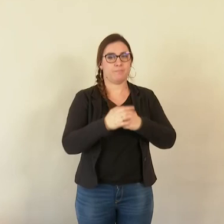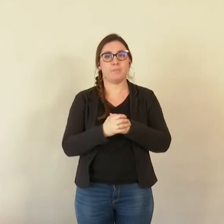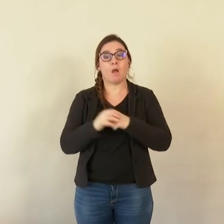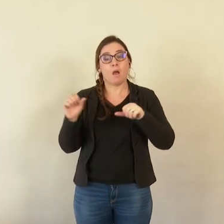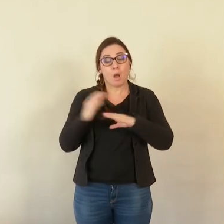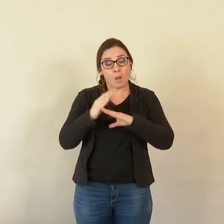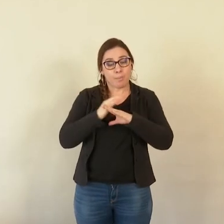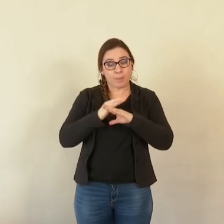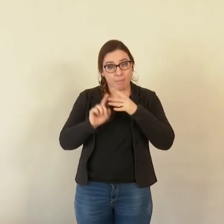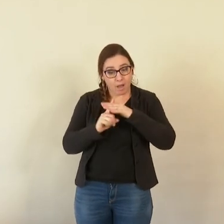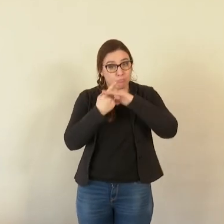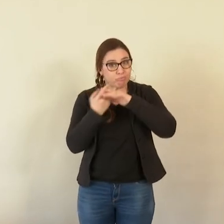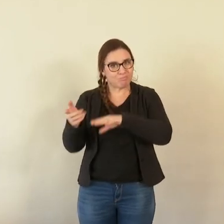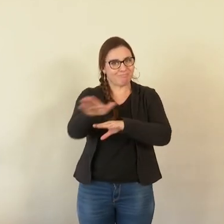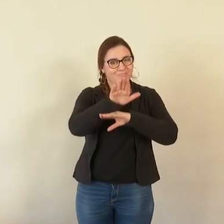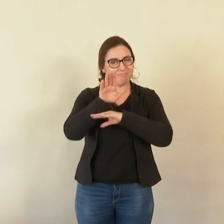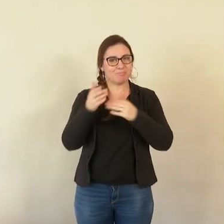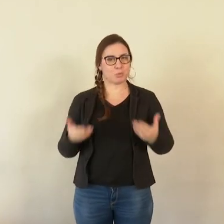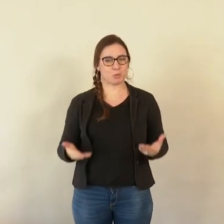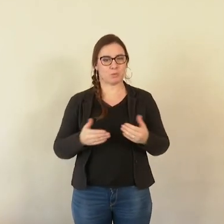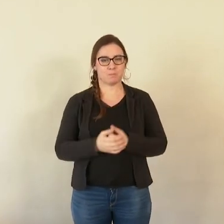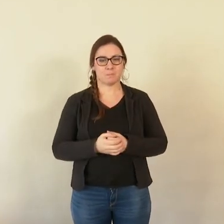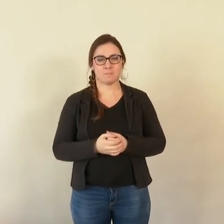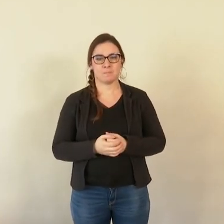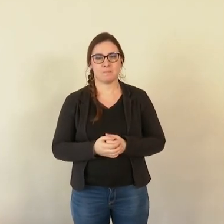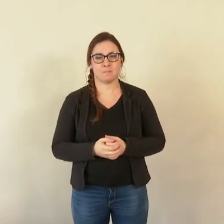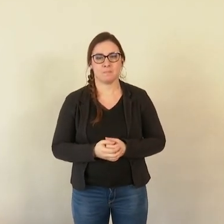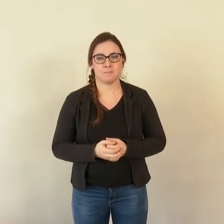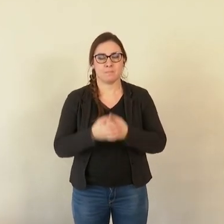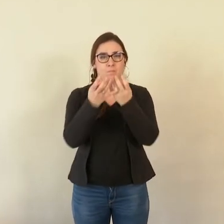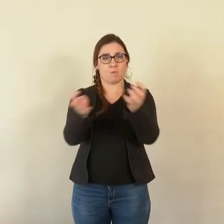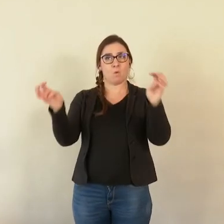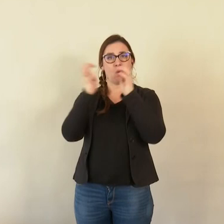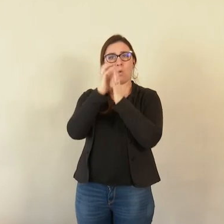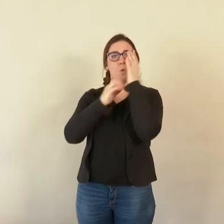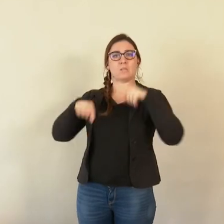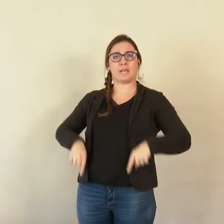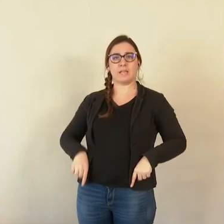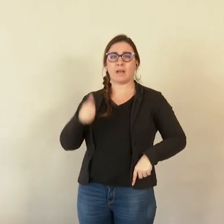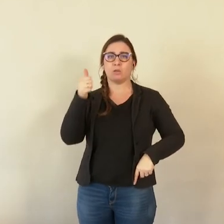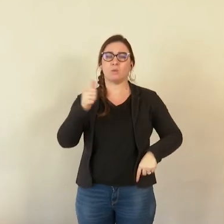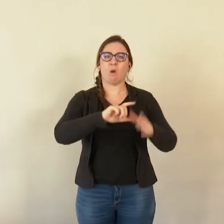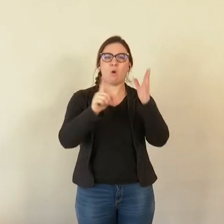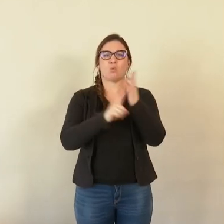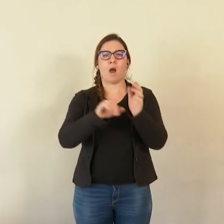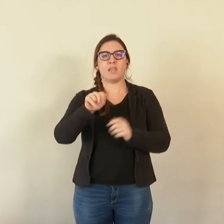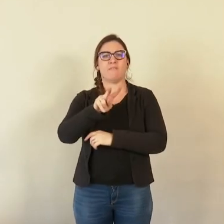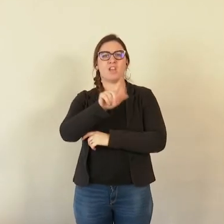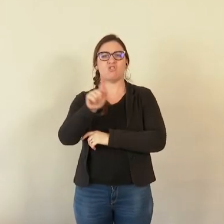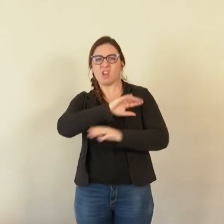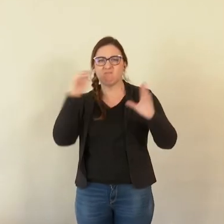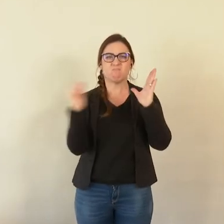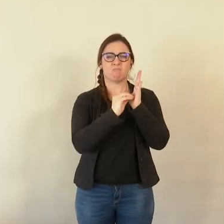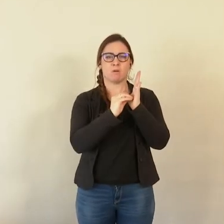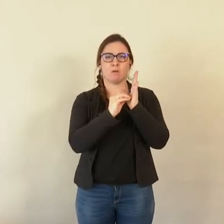présentés aujourd'hui tandis que le Conseil d'État rendait son avis sur l'inscription du droit à l'IVG dans la Constitution